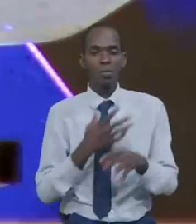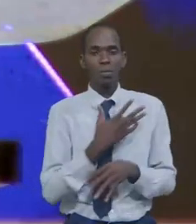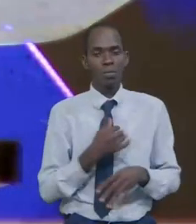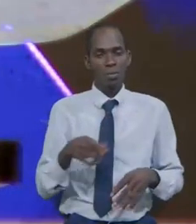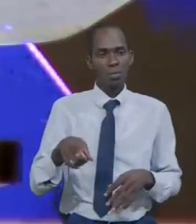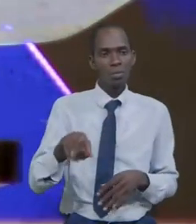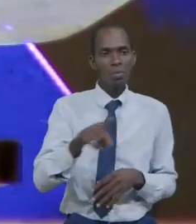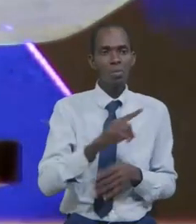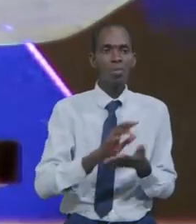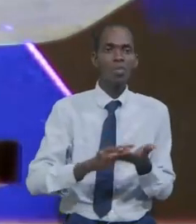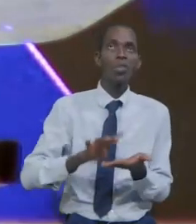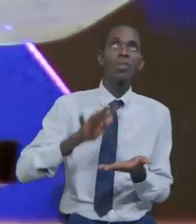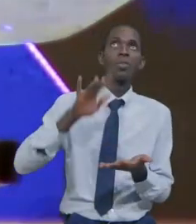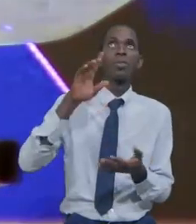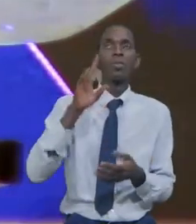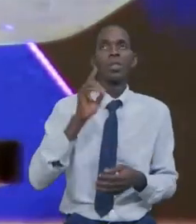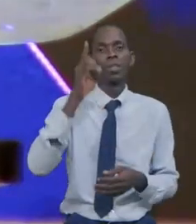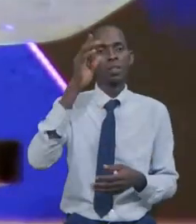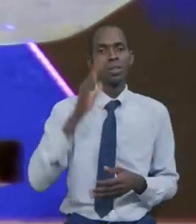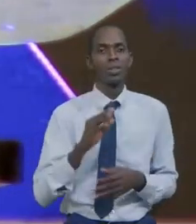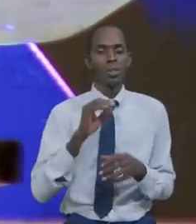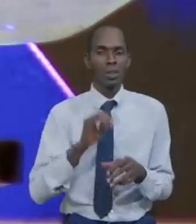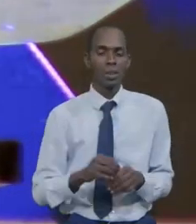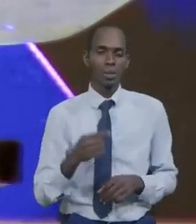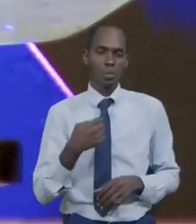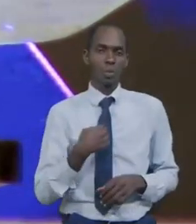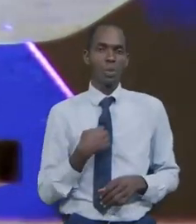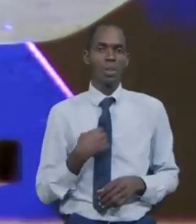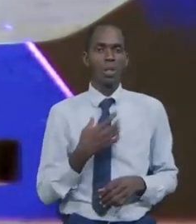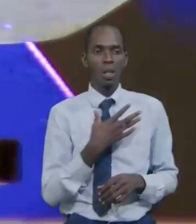elles glorifiaient Dieu à mon sujet.